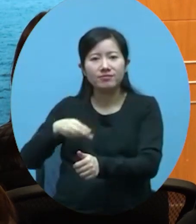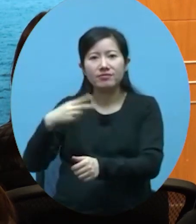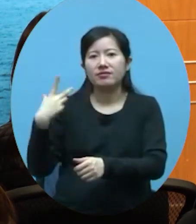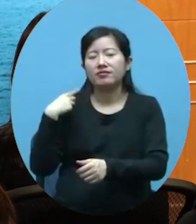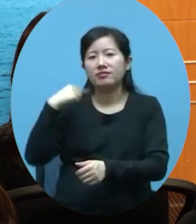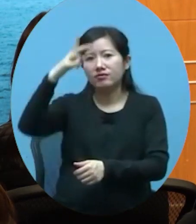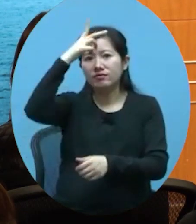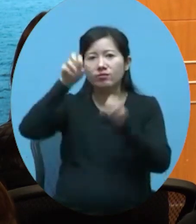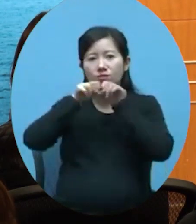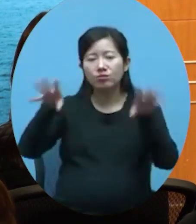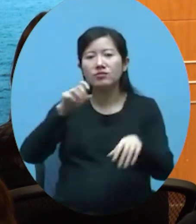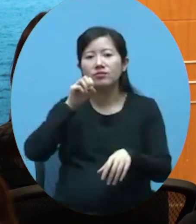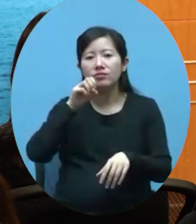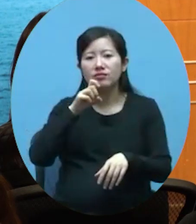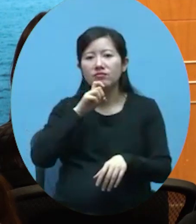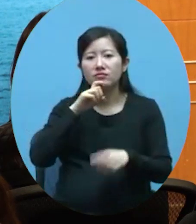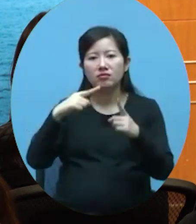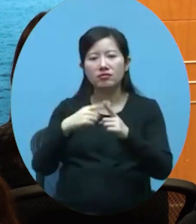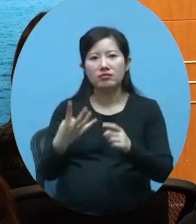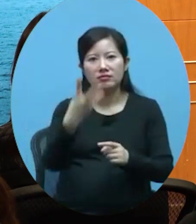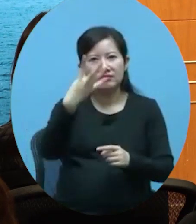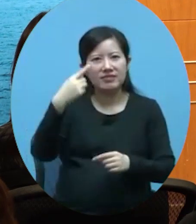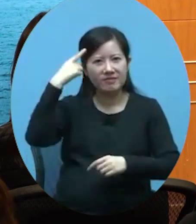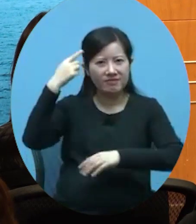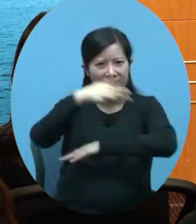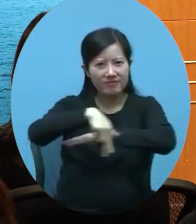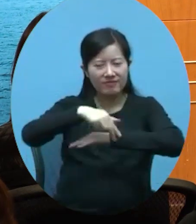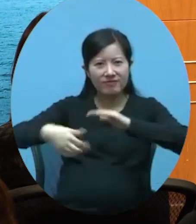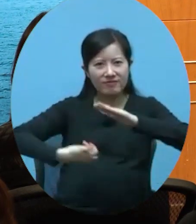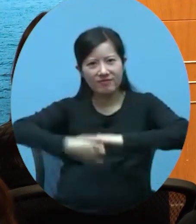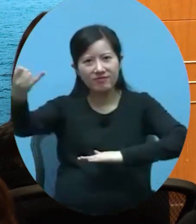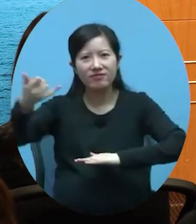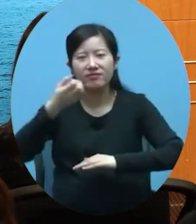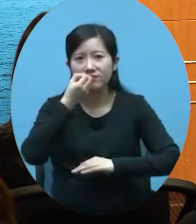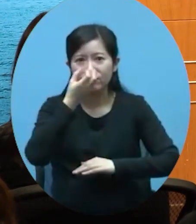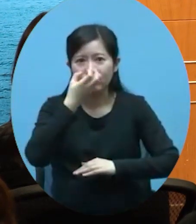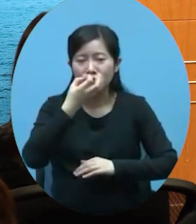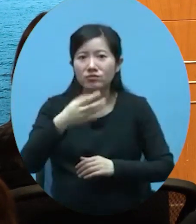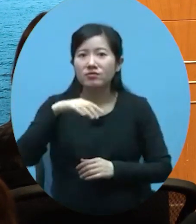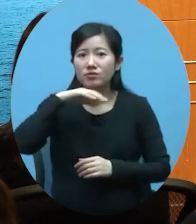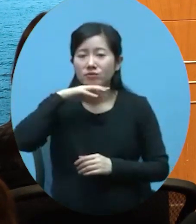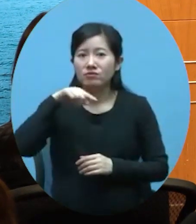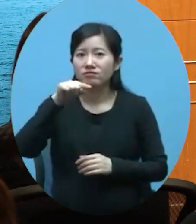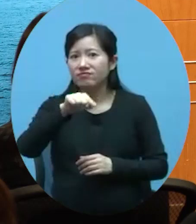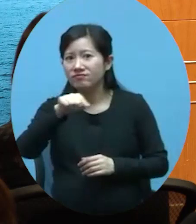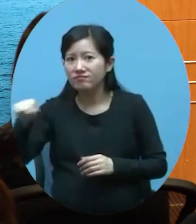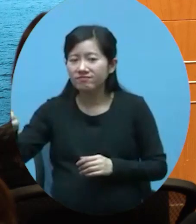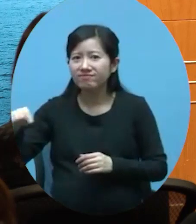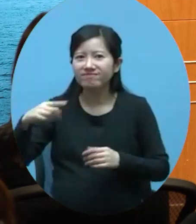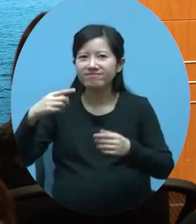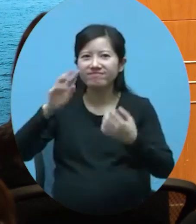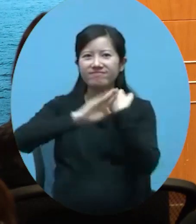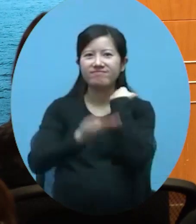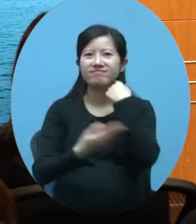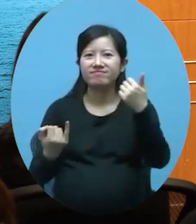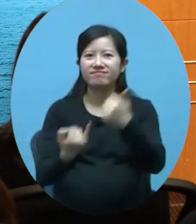就是有四個人是企圖離開香港那我想問一下可不可以公佈多其他的一些維例的情況就是